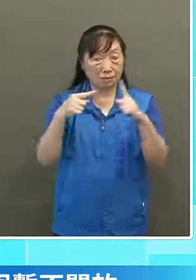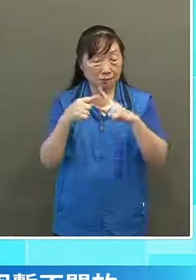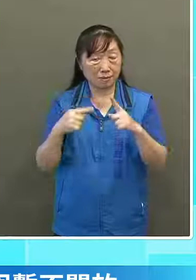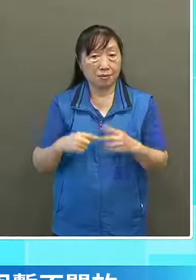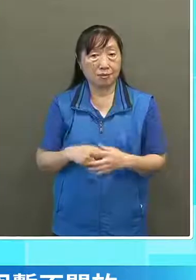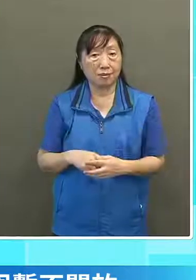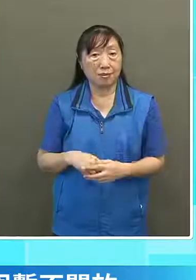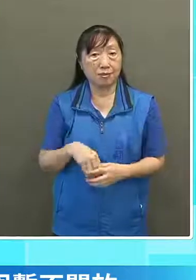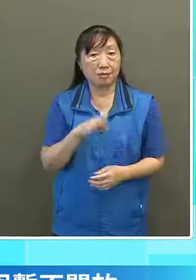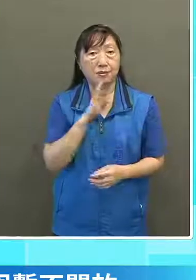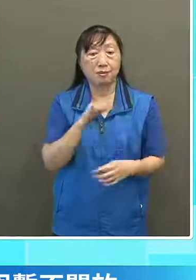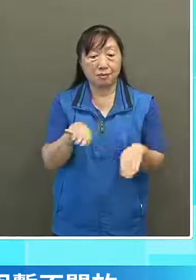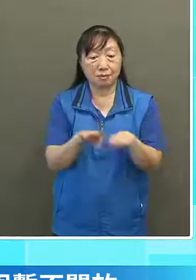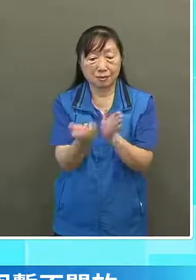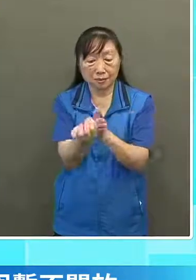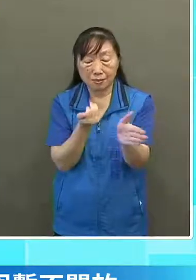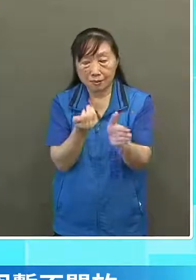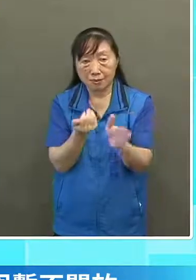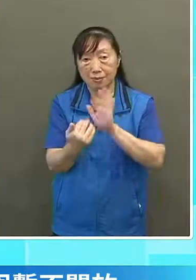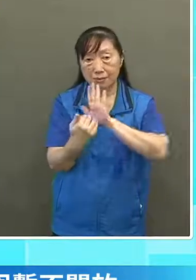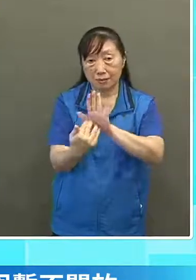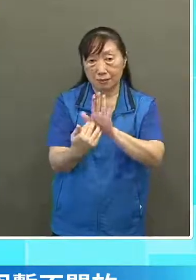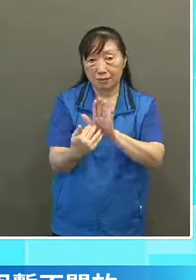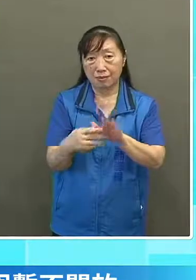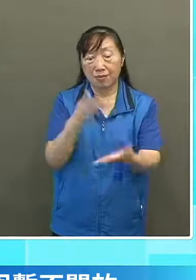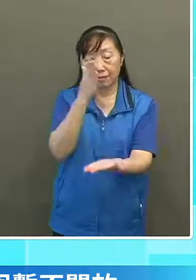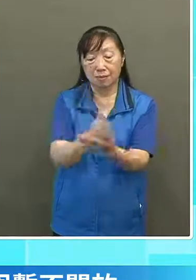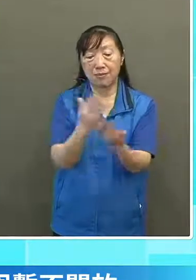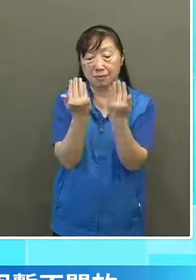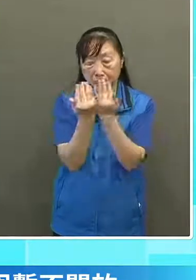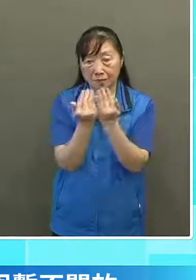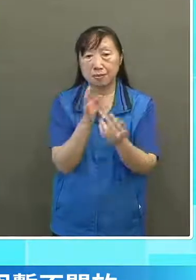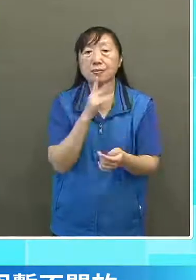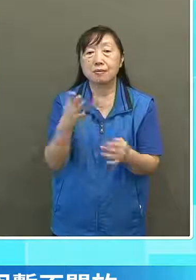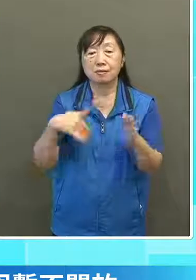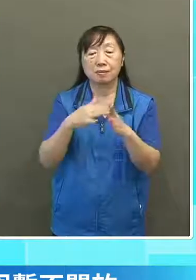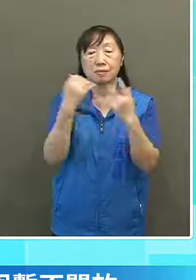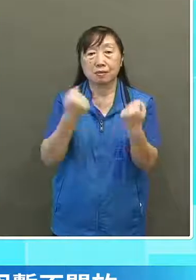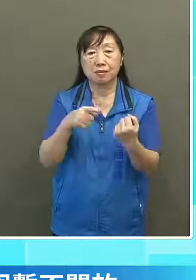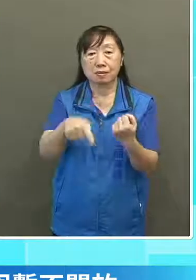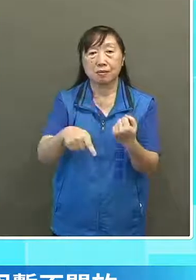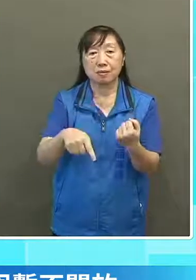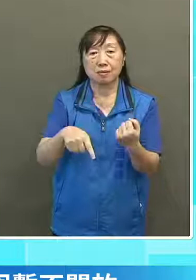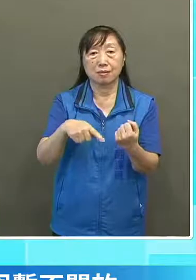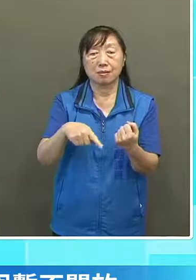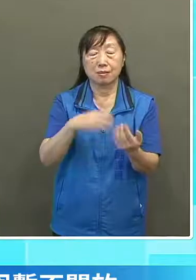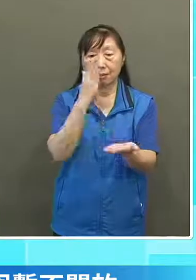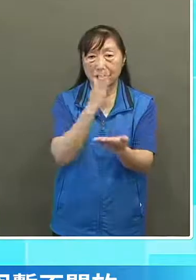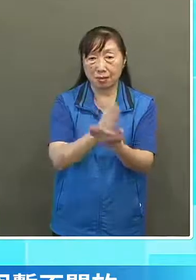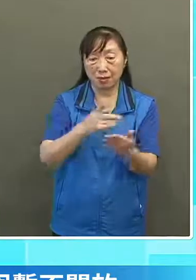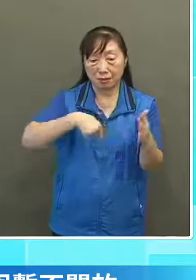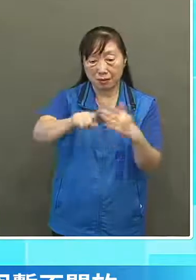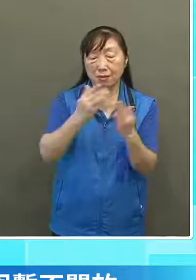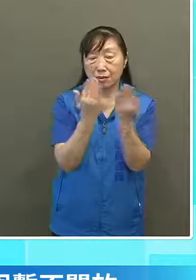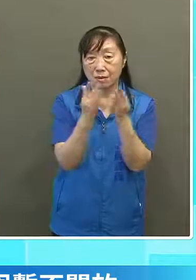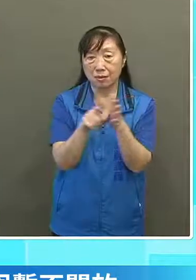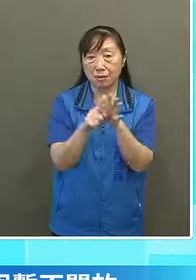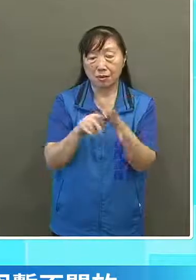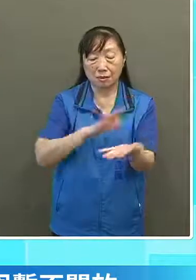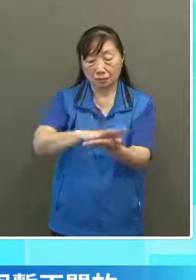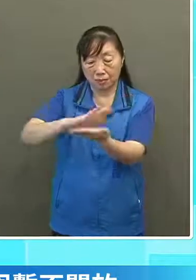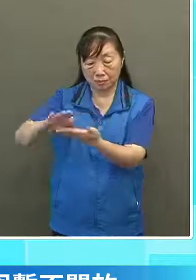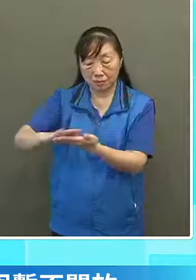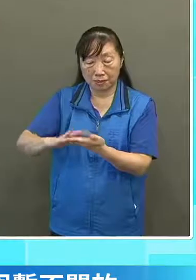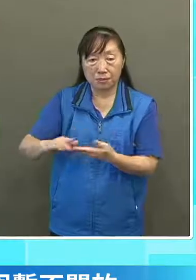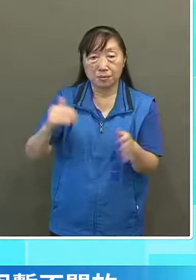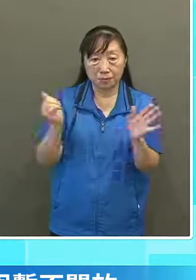生实施预防性停课，学校会利用停课期间将环境彻底清消，观察我们疫